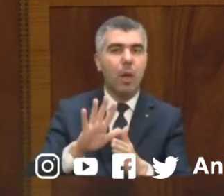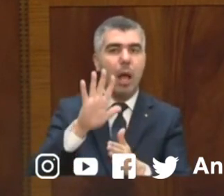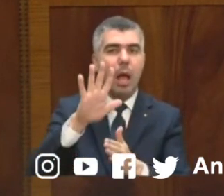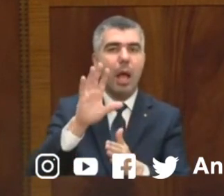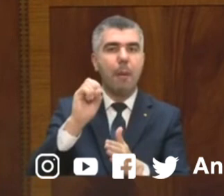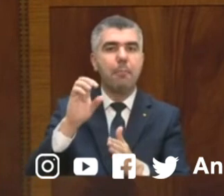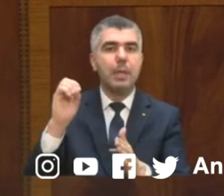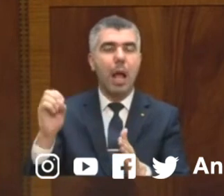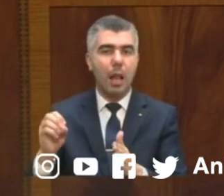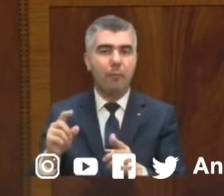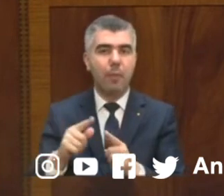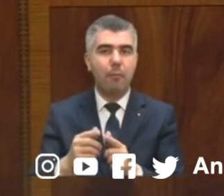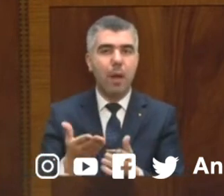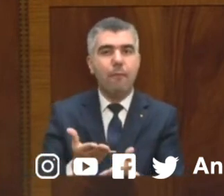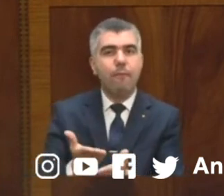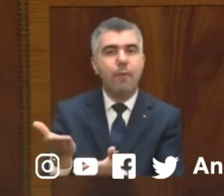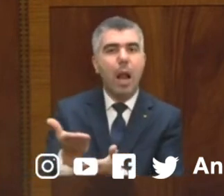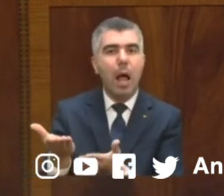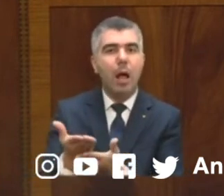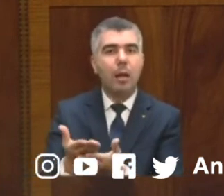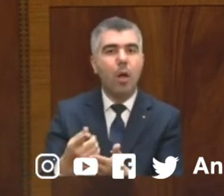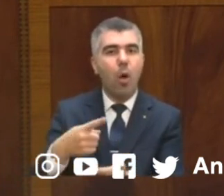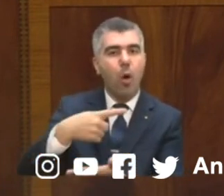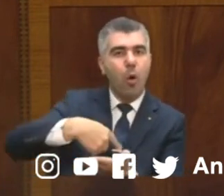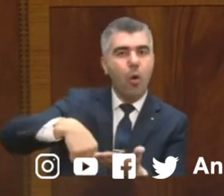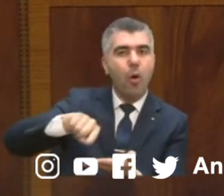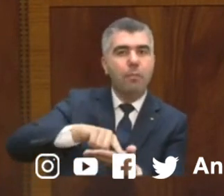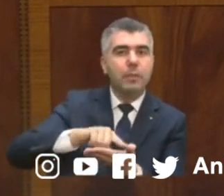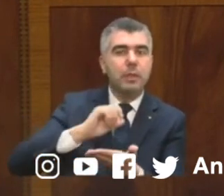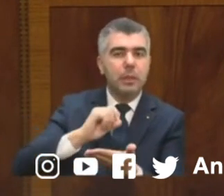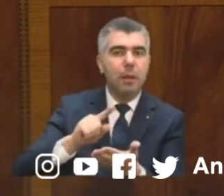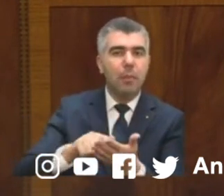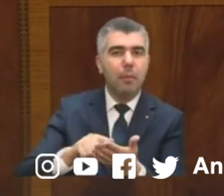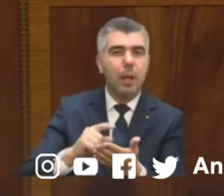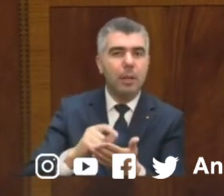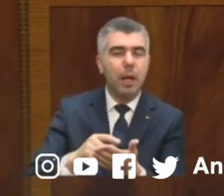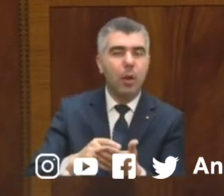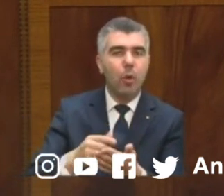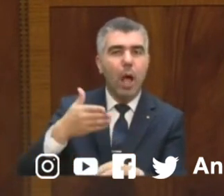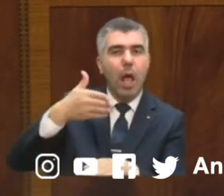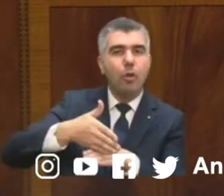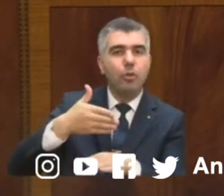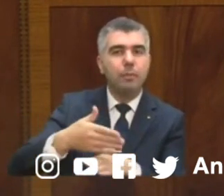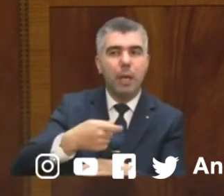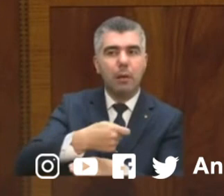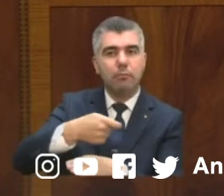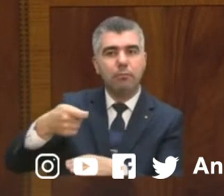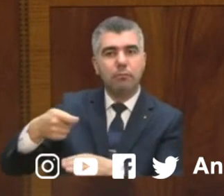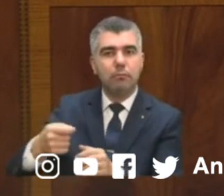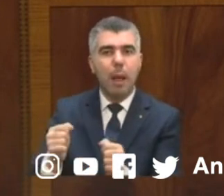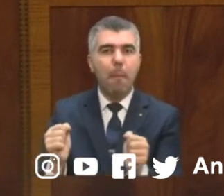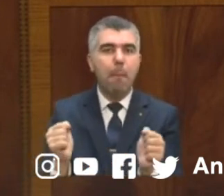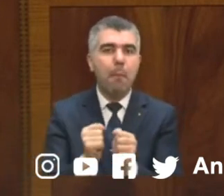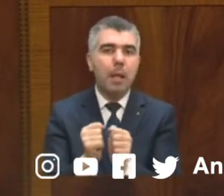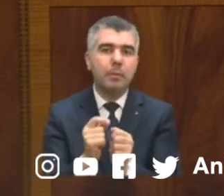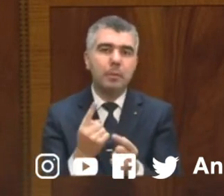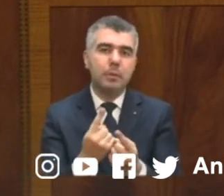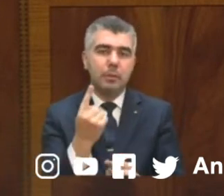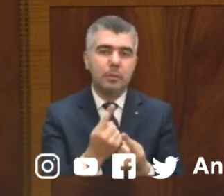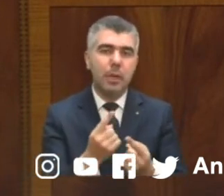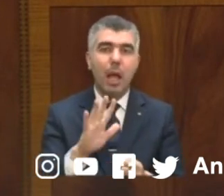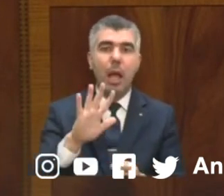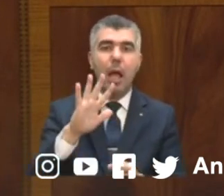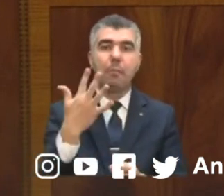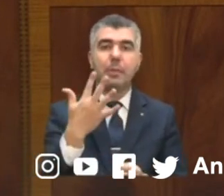فرن محسن وتوفير 10000 طن من حطب التدفئة. وسيتم تنزيل البرنامج على مدى 5 سنوات